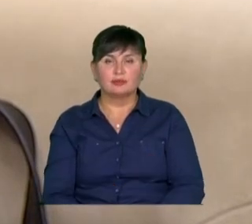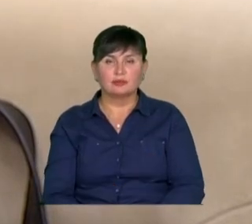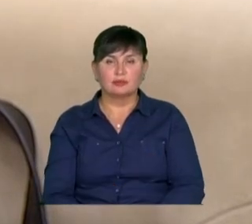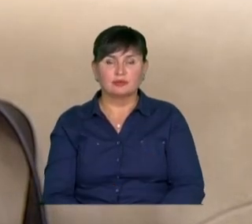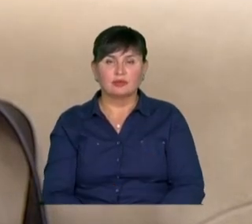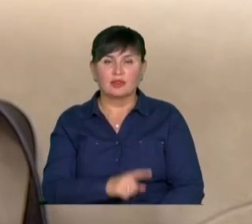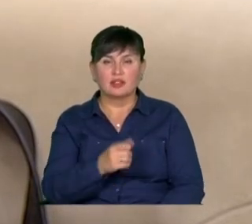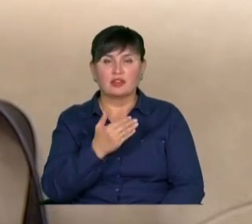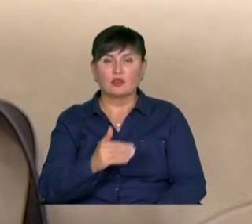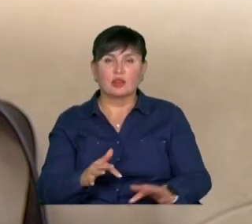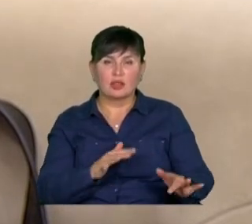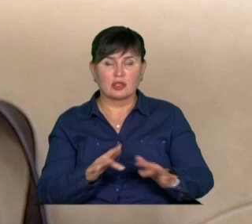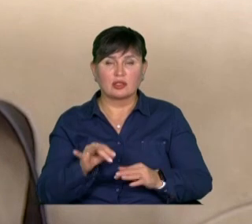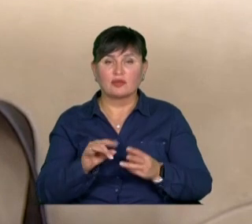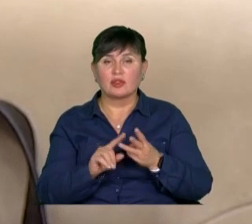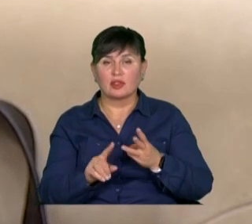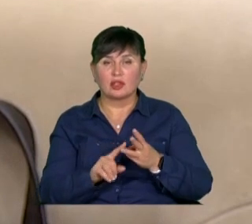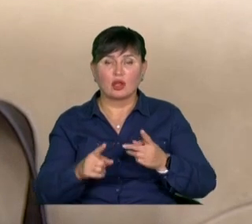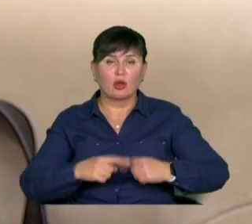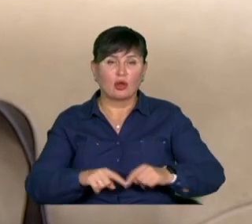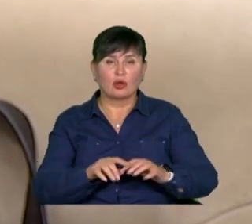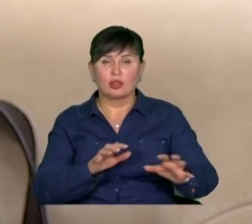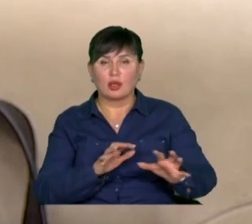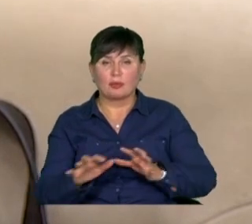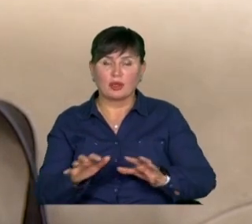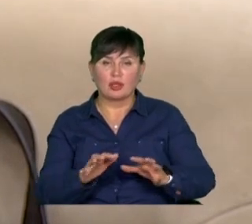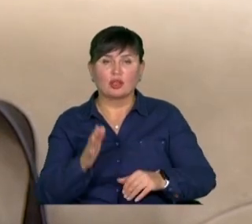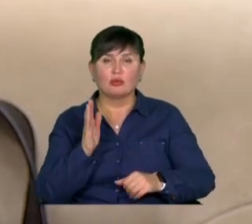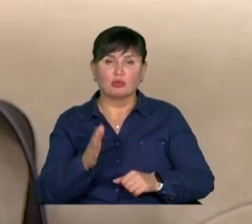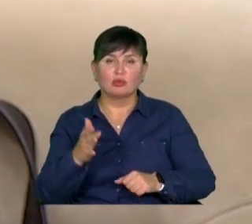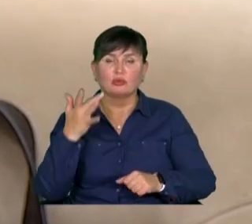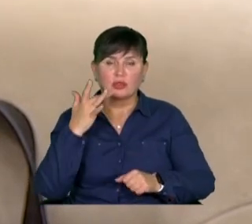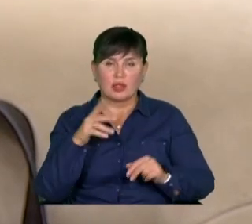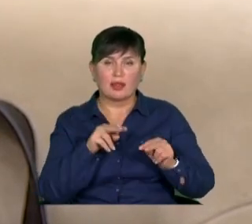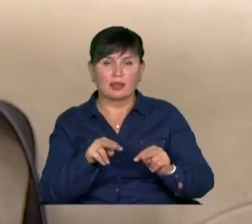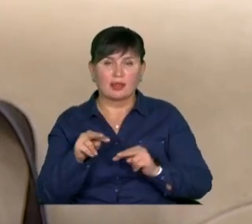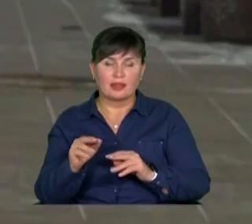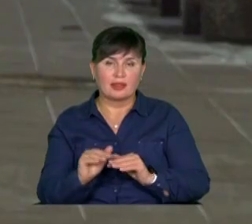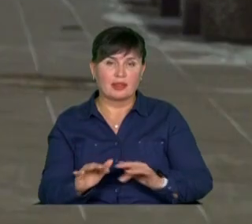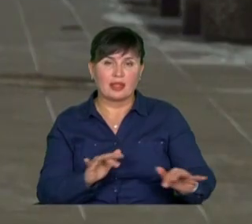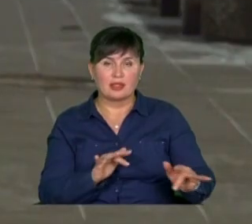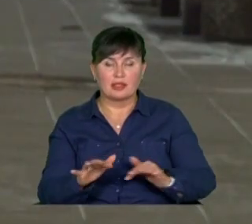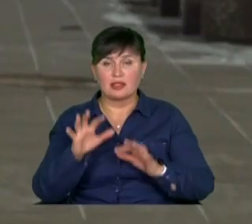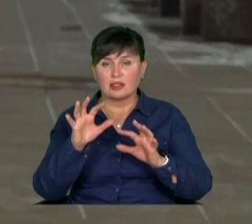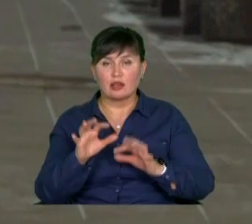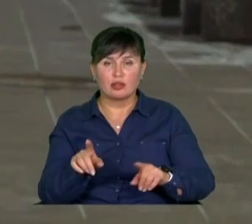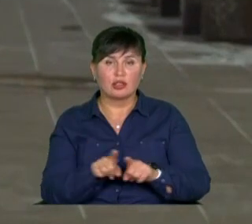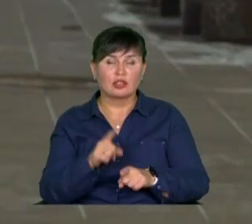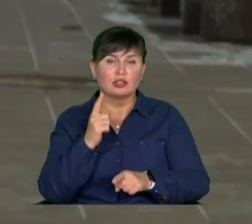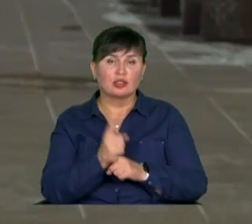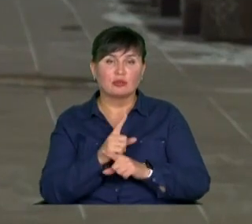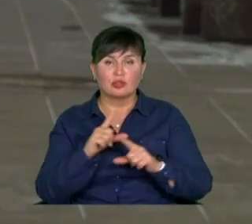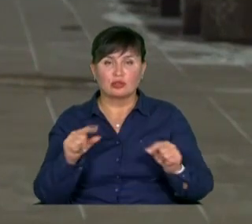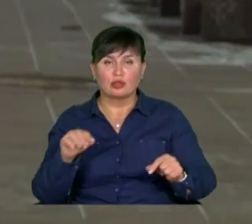за его деятельность. И в-третьих, органы опеки будут постоянно контролировать их деятельность. Закон также запрещает